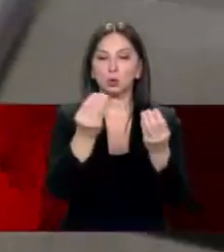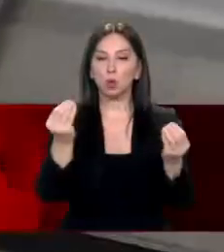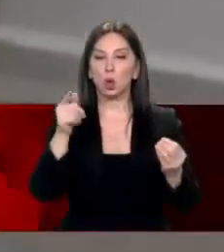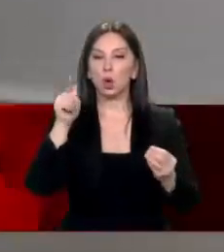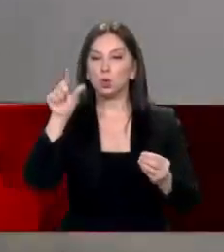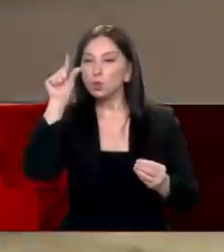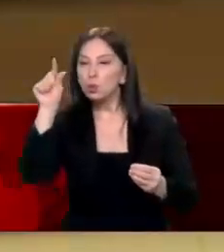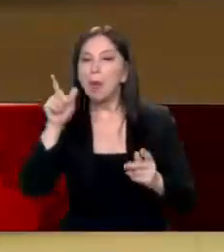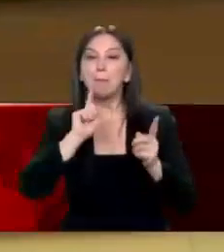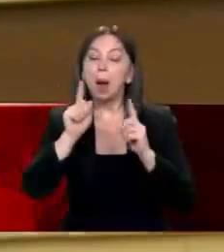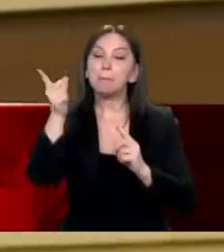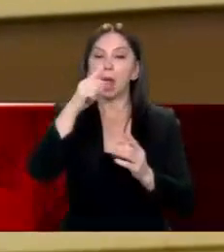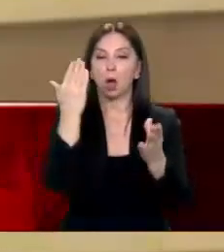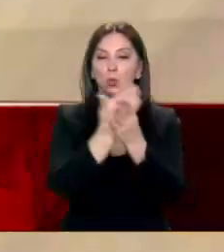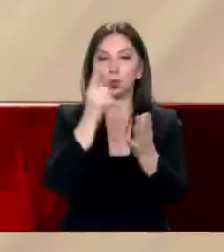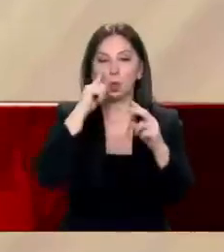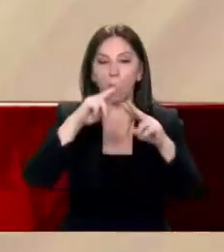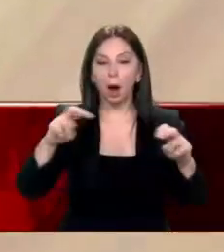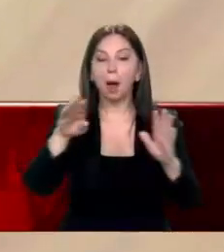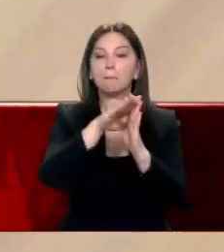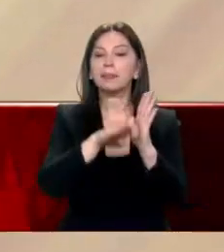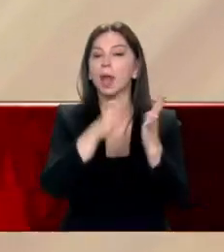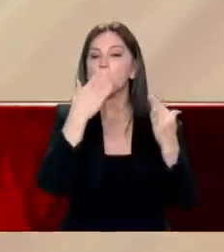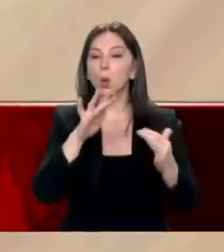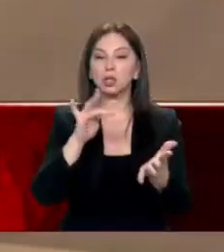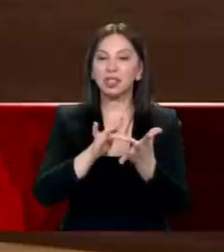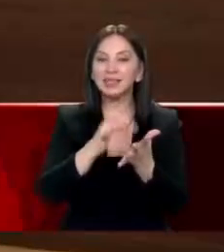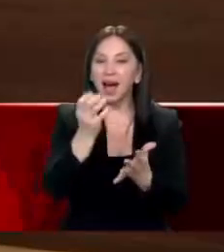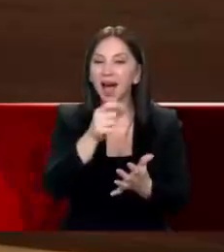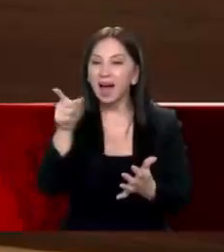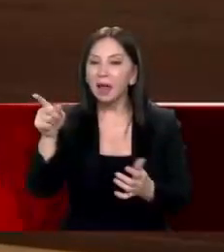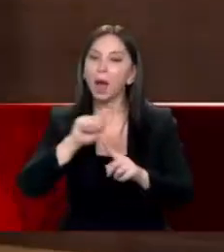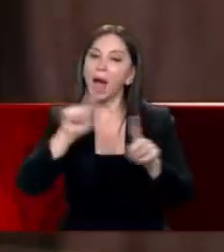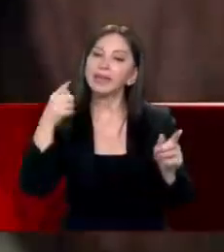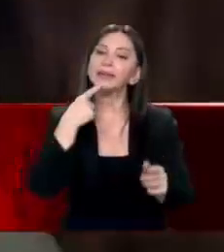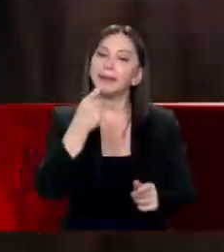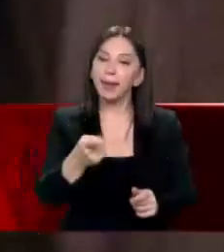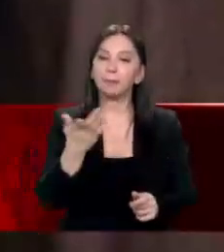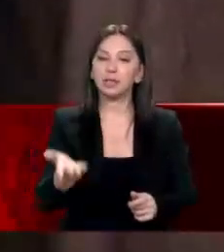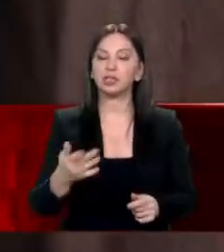sanığın dosyası yeniden ele alınacak. Madde uygulanmayacağı için ceza alanlar da itiraz edebilecek.